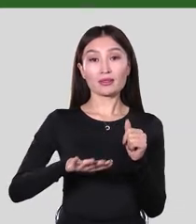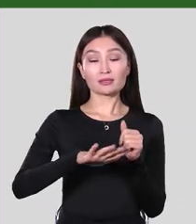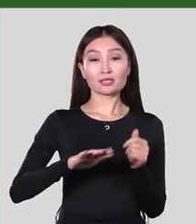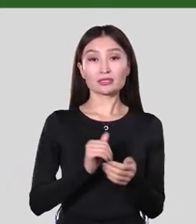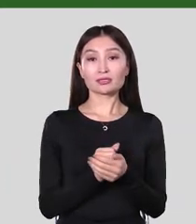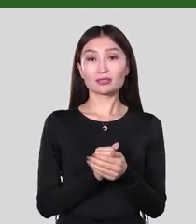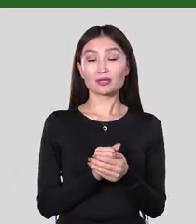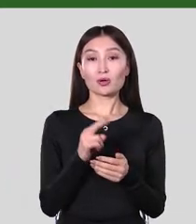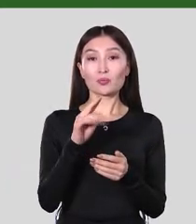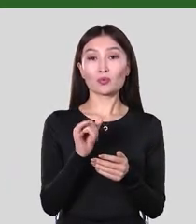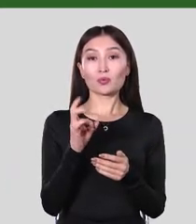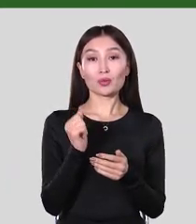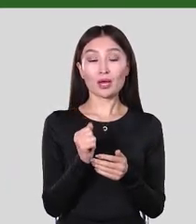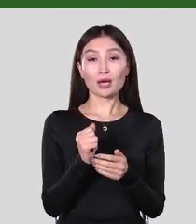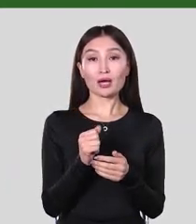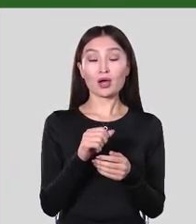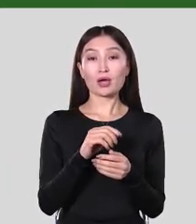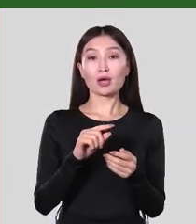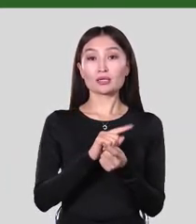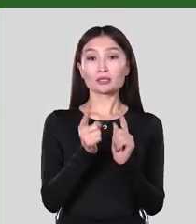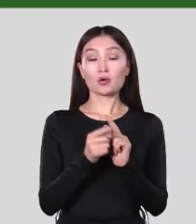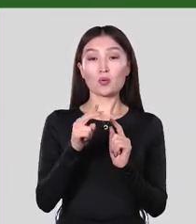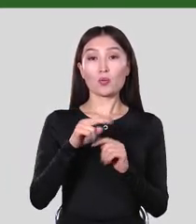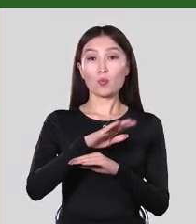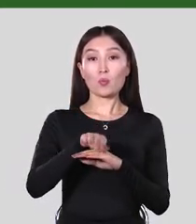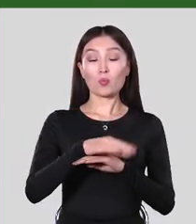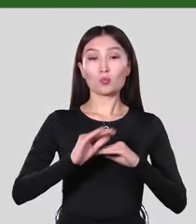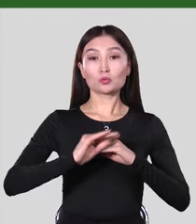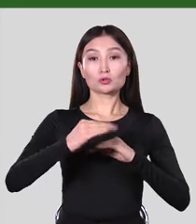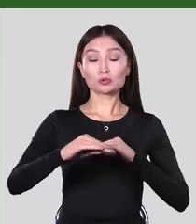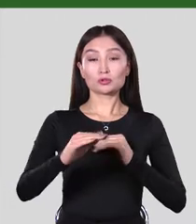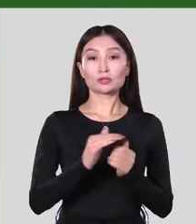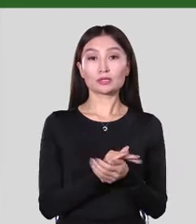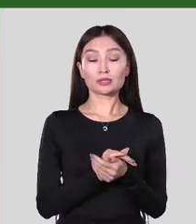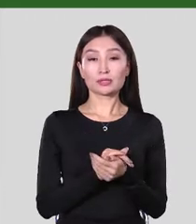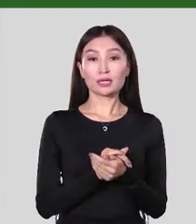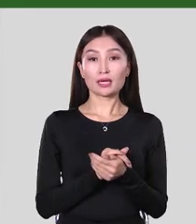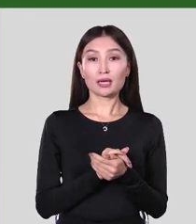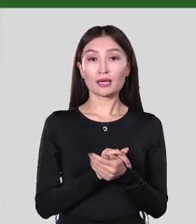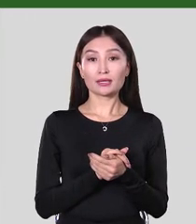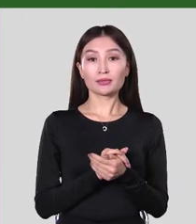Анд. Пуна означает пустыня, а Альтиплана – высокая равнина.